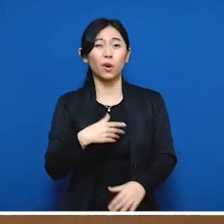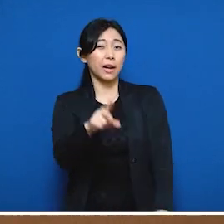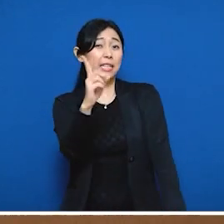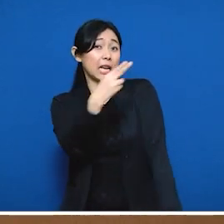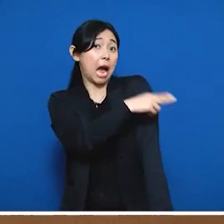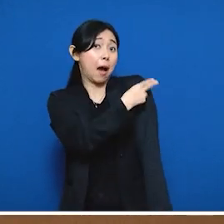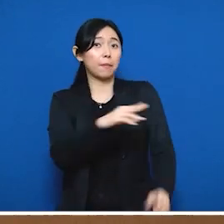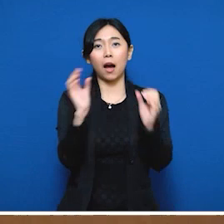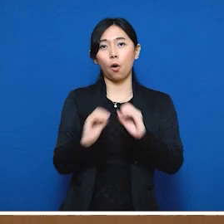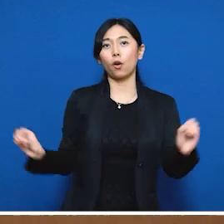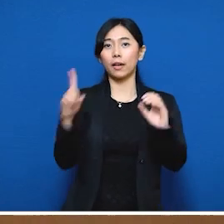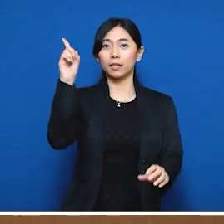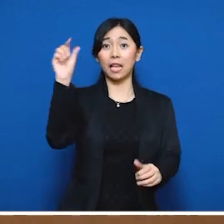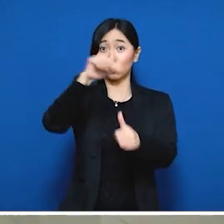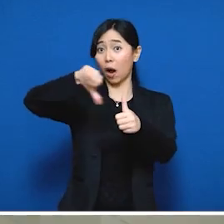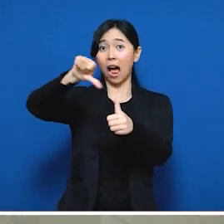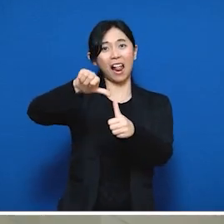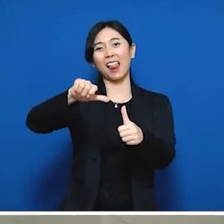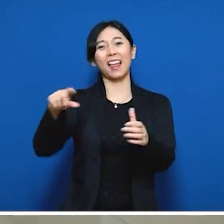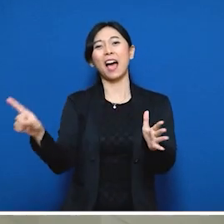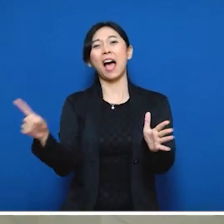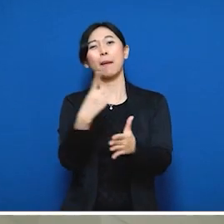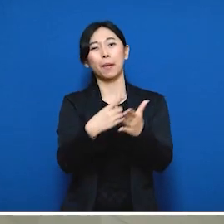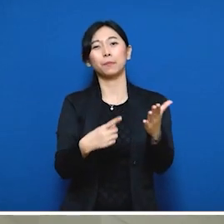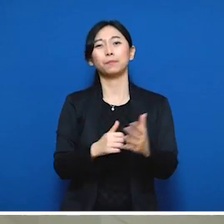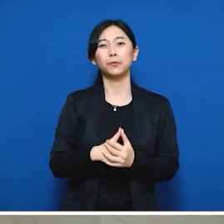oleh suatu apapun.